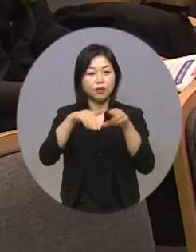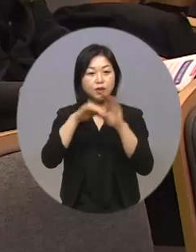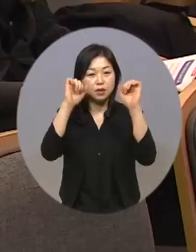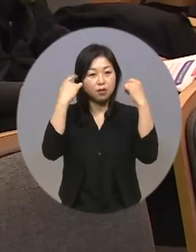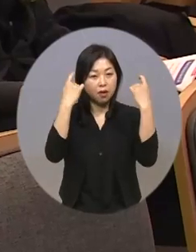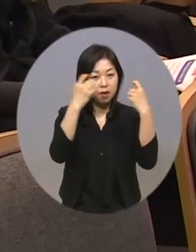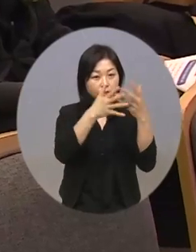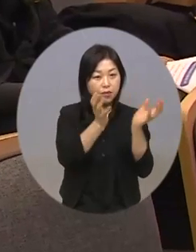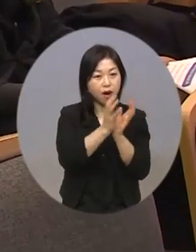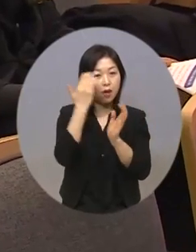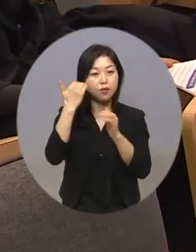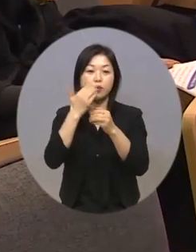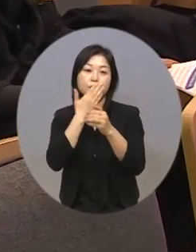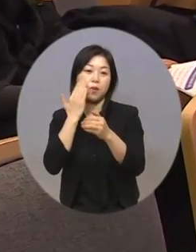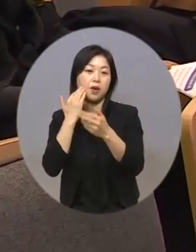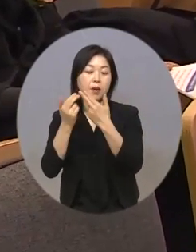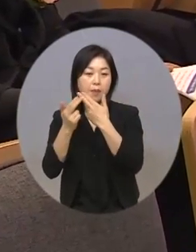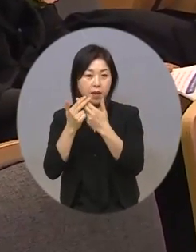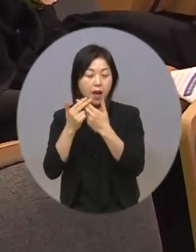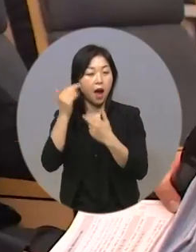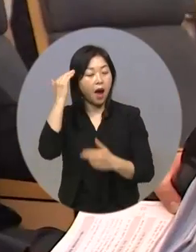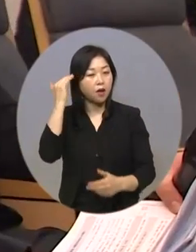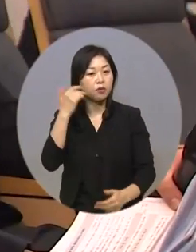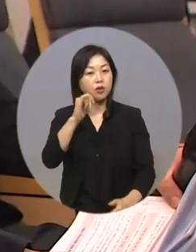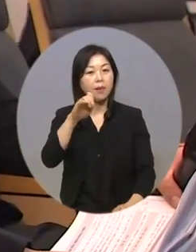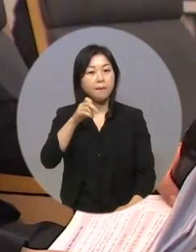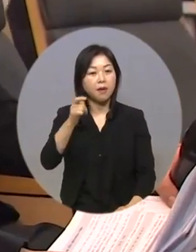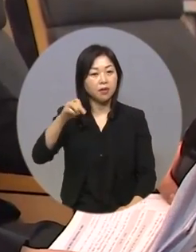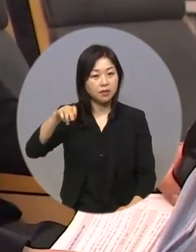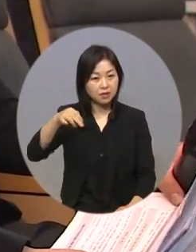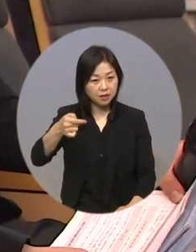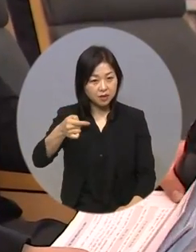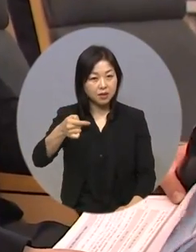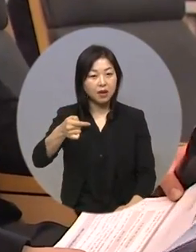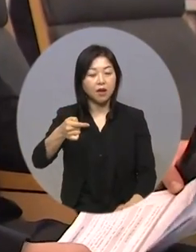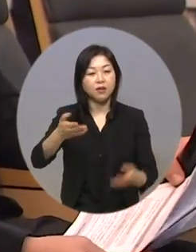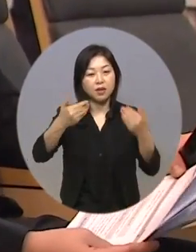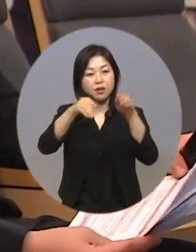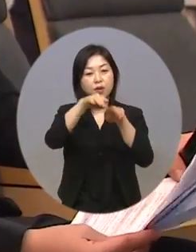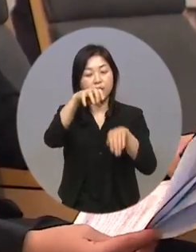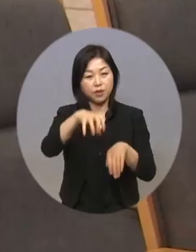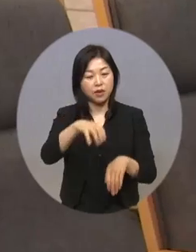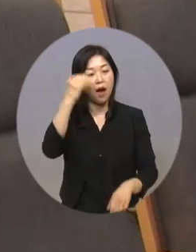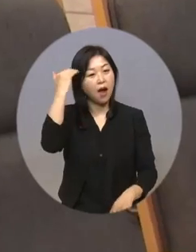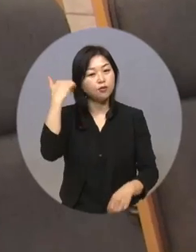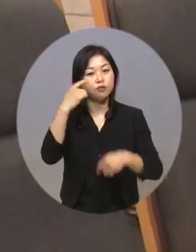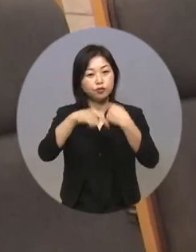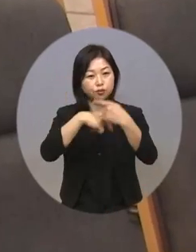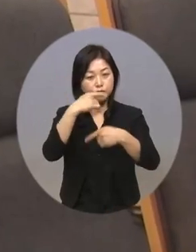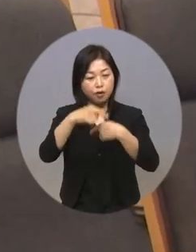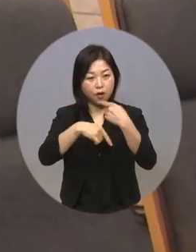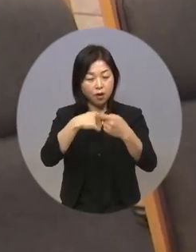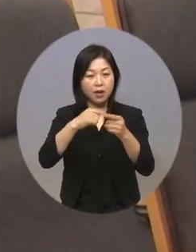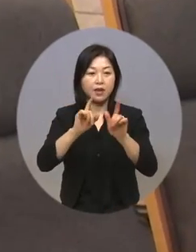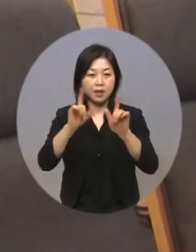서울 한국컨퍼런스센터 대강당에서 제2회 한국수어의 날 기념식을 개최했습니다.